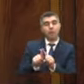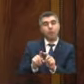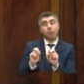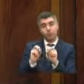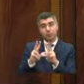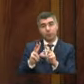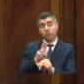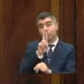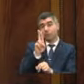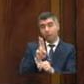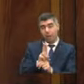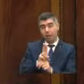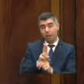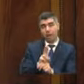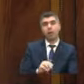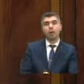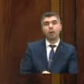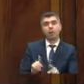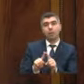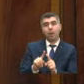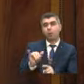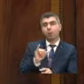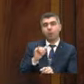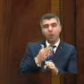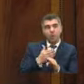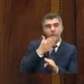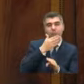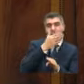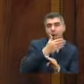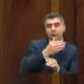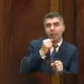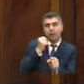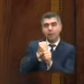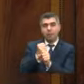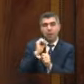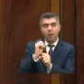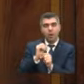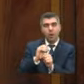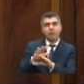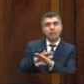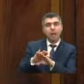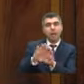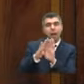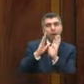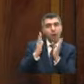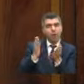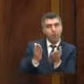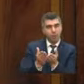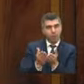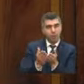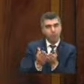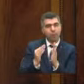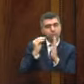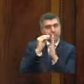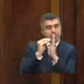هذا السؤال للأولويات في المرحلة القادمة يدخل في إطار السياسة العامة التي ينص